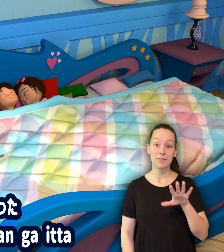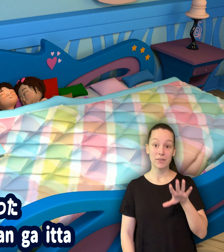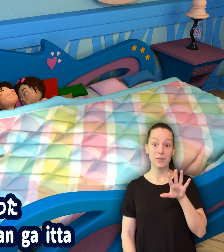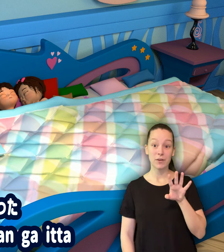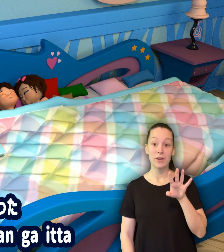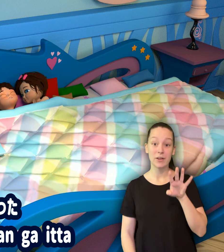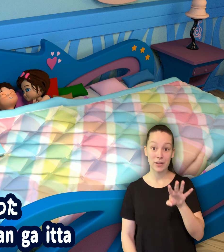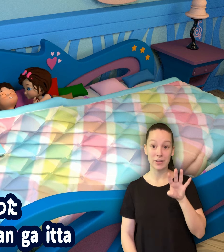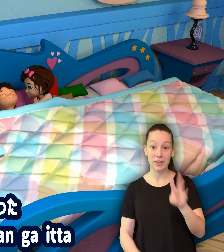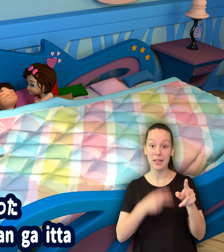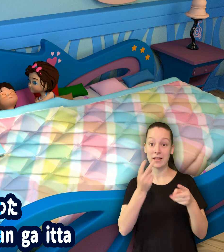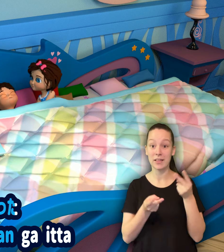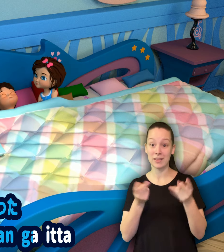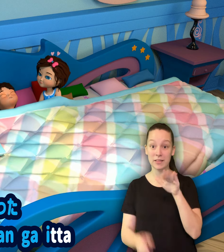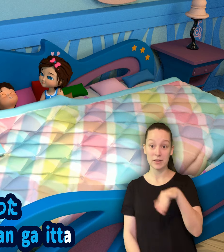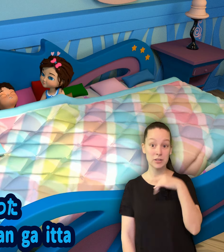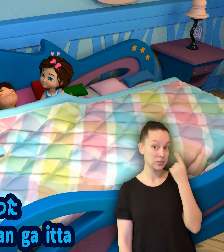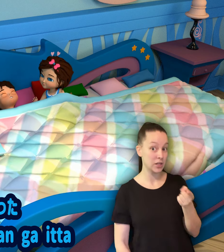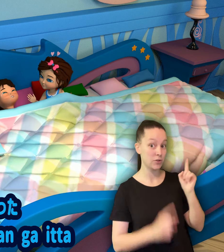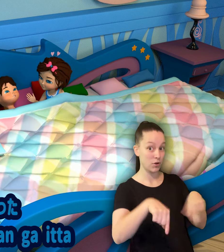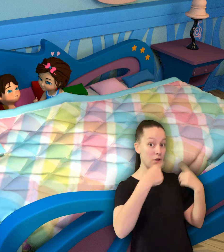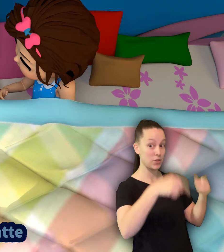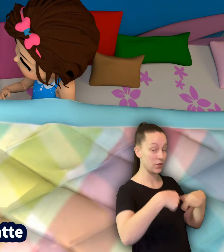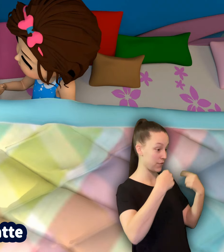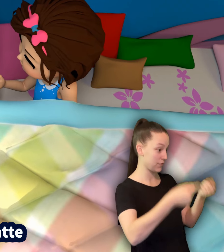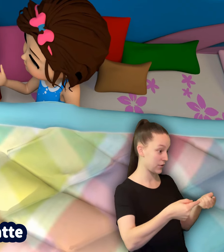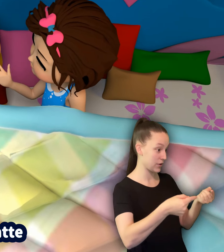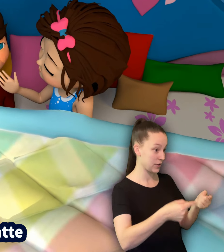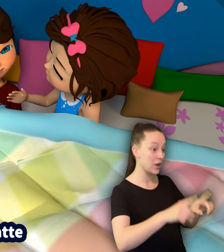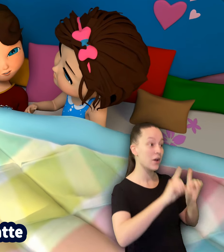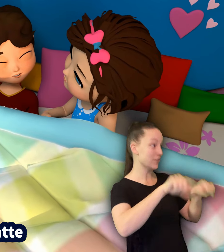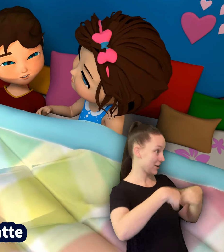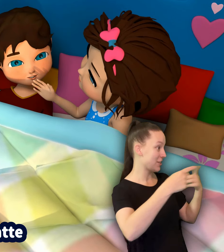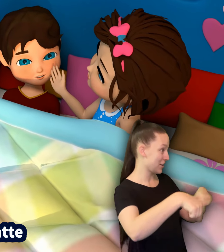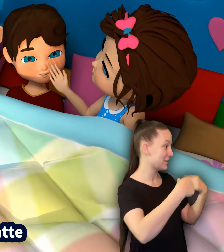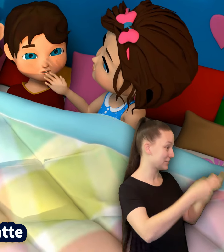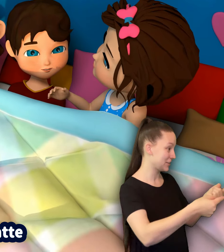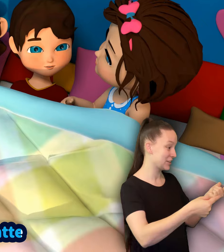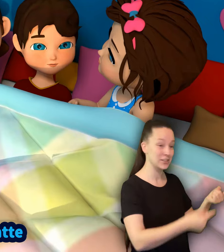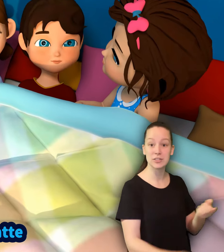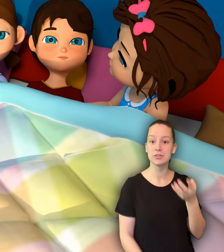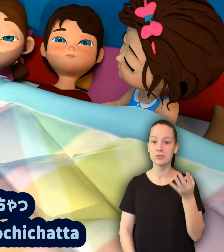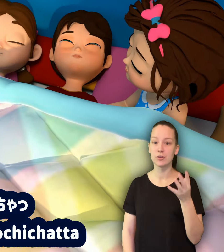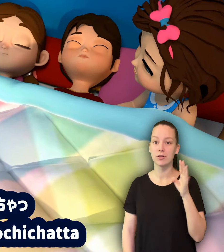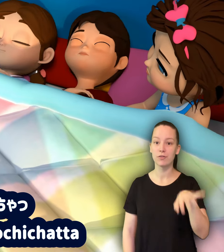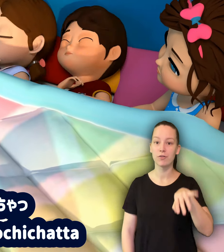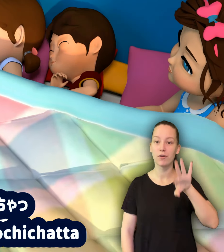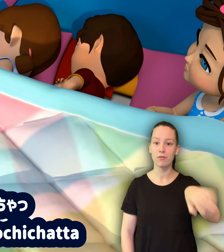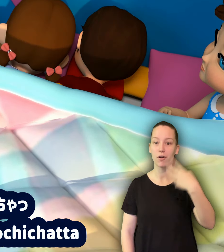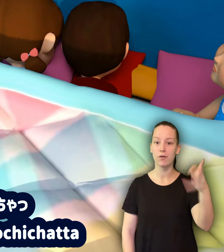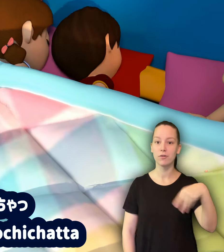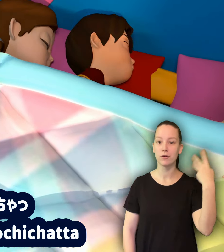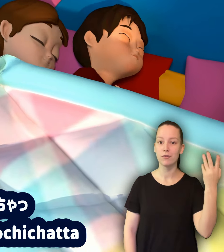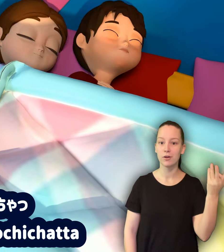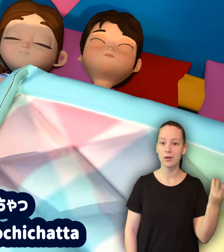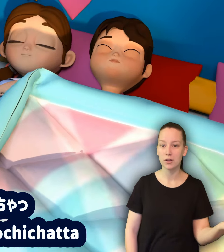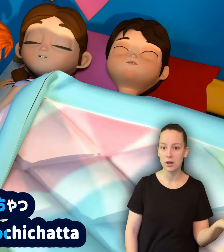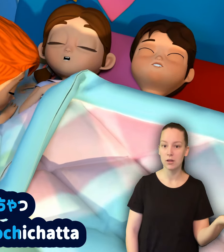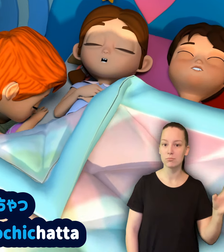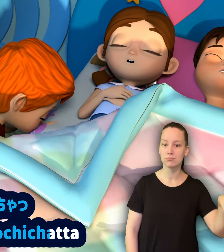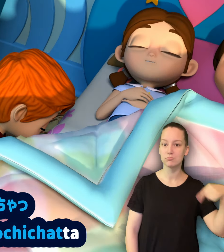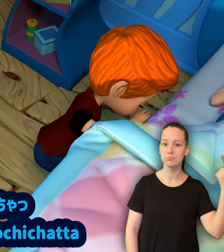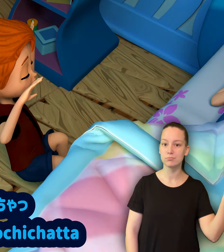ベッドにを引きちびちゃんが行った転がって転がって転がったら1